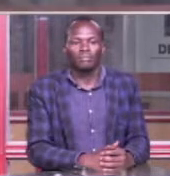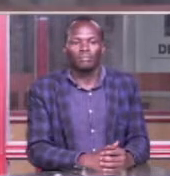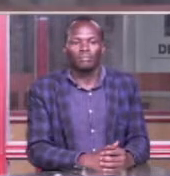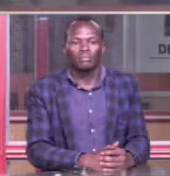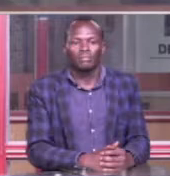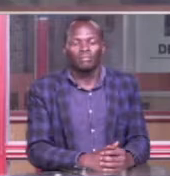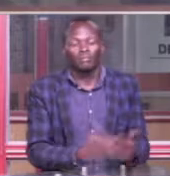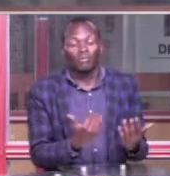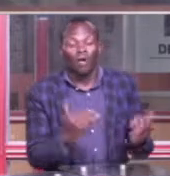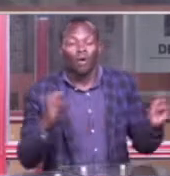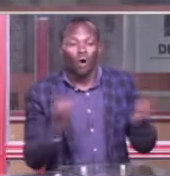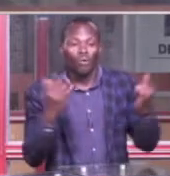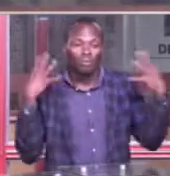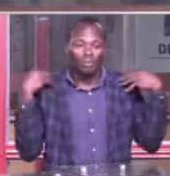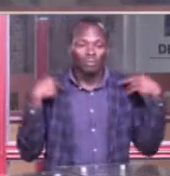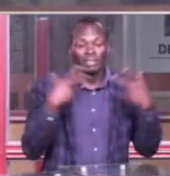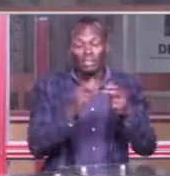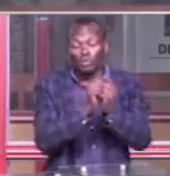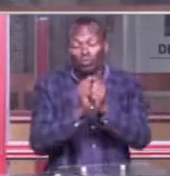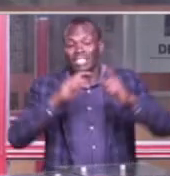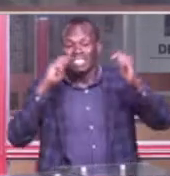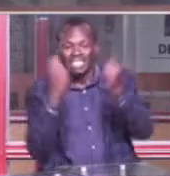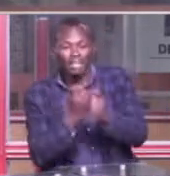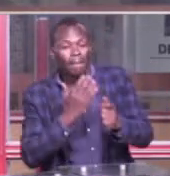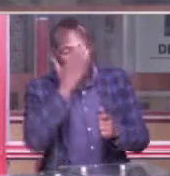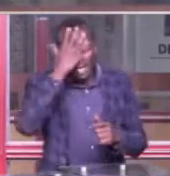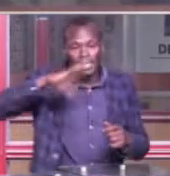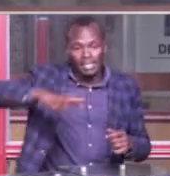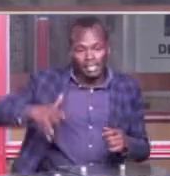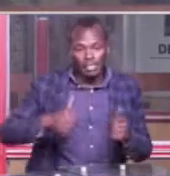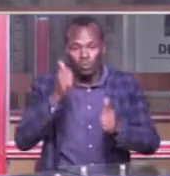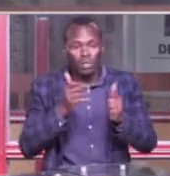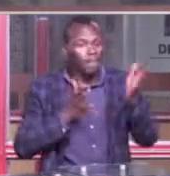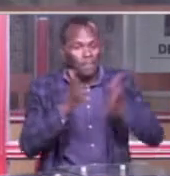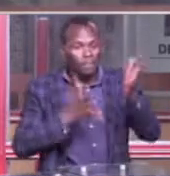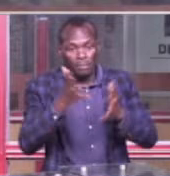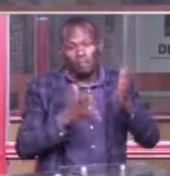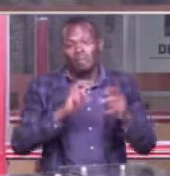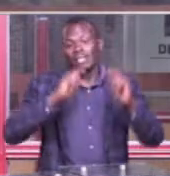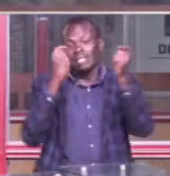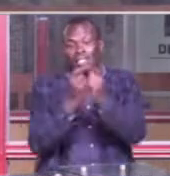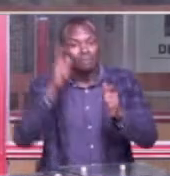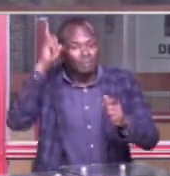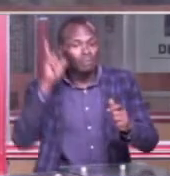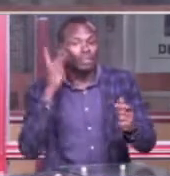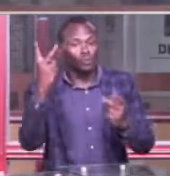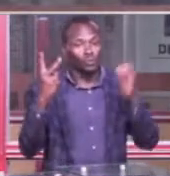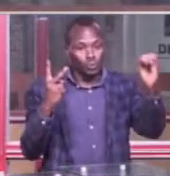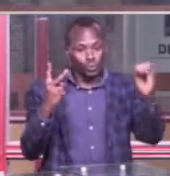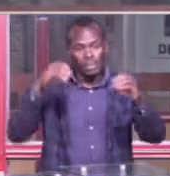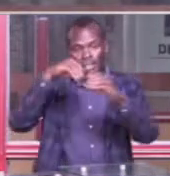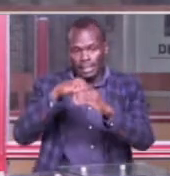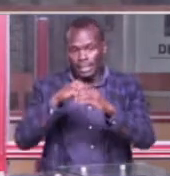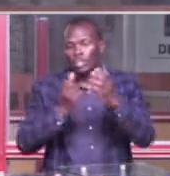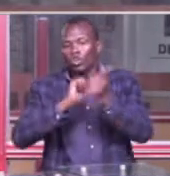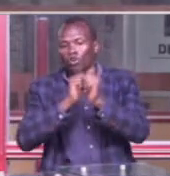Ebyo mizanyo tubitandise na timu ya Mbarara City enekubye ondu paraka goro biri kwa mumpakaza Pius na Super 8 bwetu na emalira